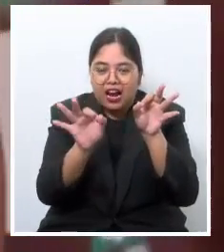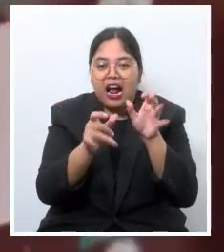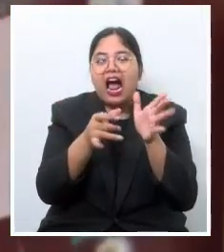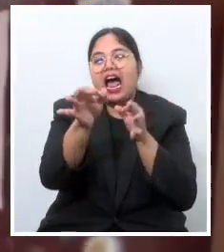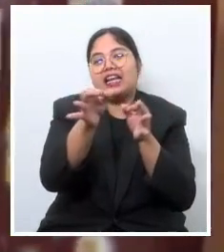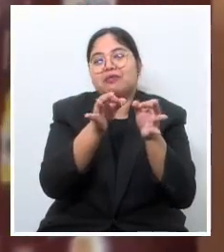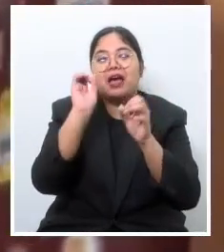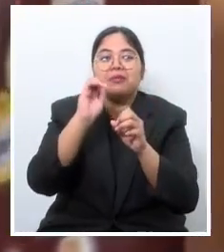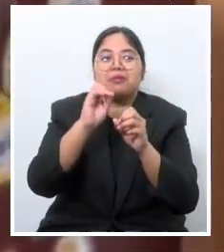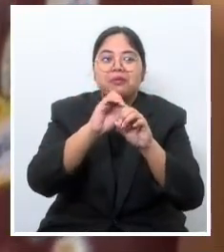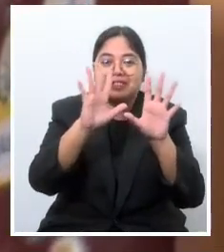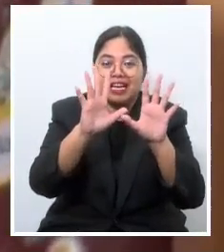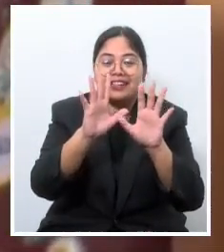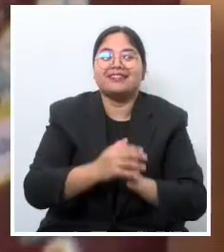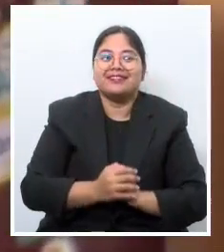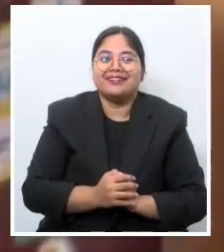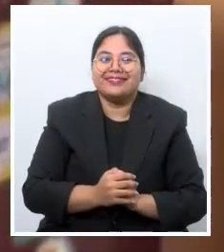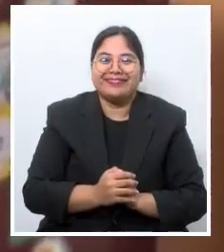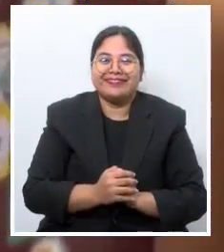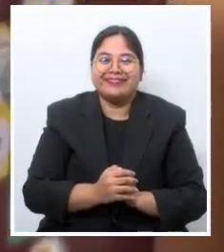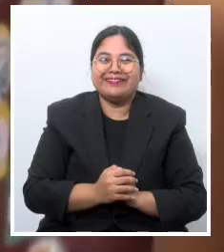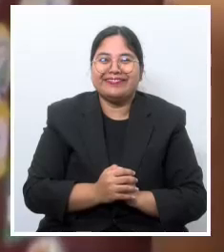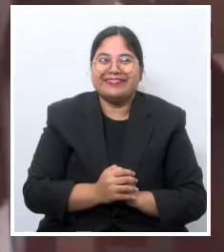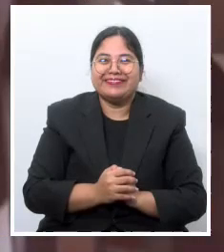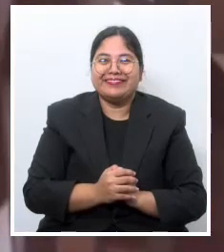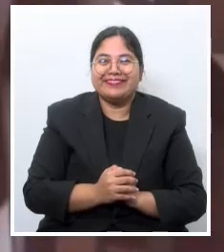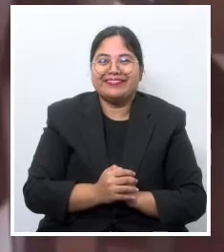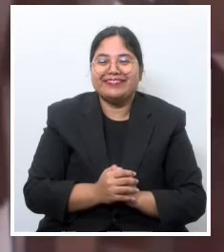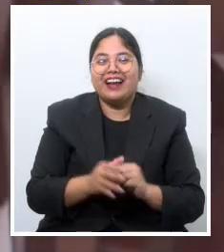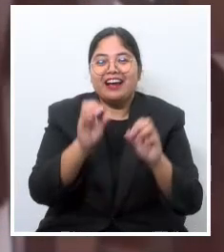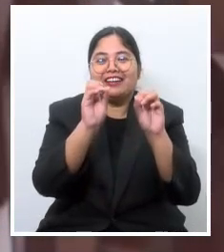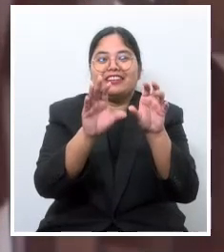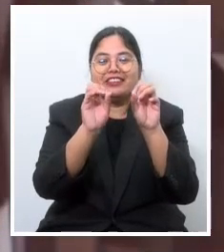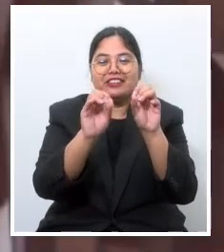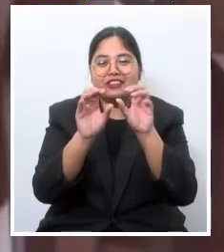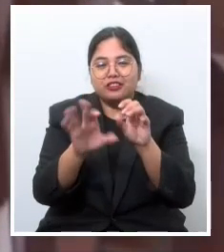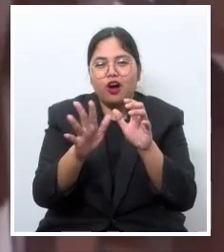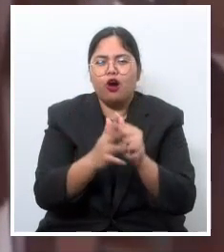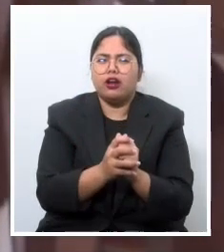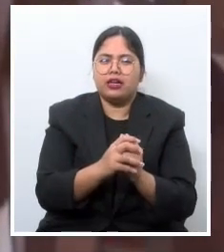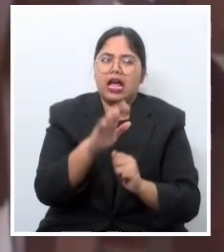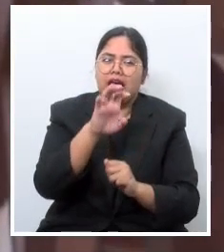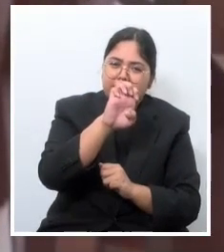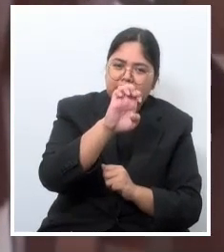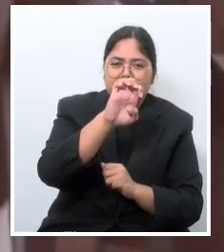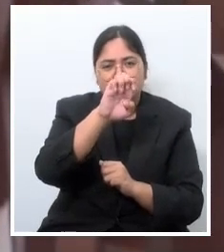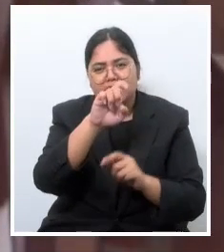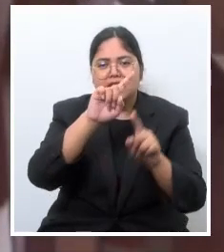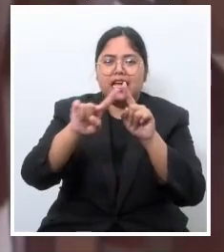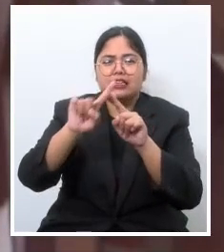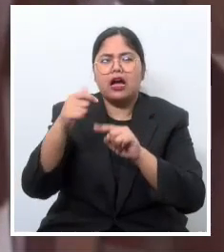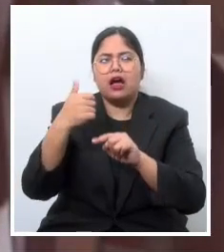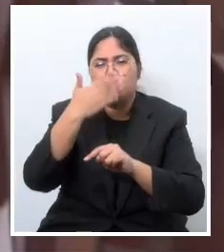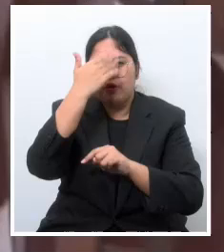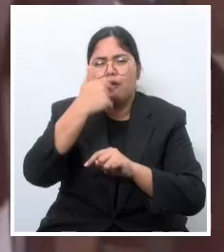ผู้เฒ่าหลังจากนั้นเราก็จะสอนสละด้วยความที่ว่าเด็กเราเป็นคนไทยเยอะสาย